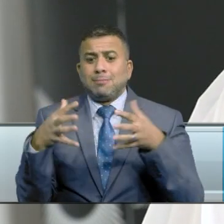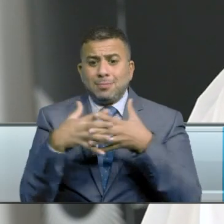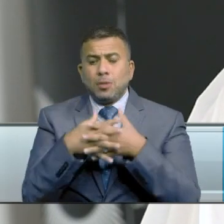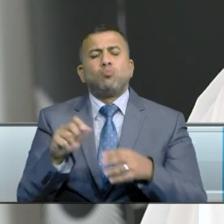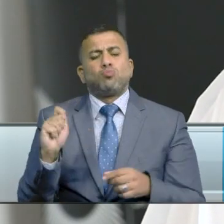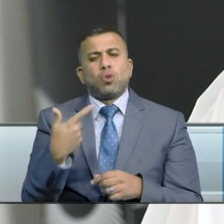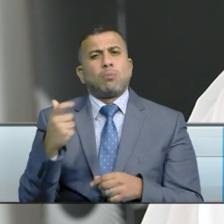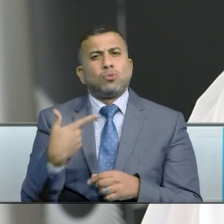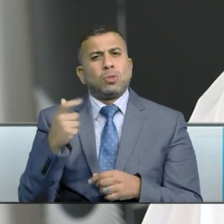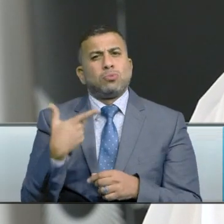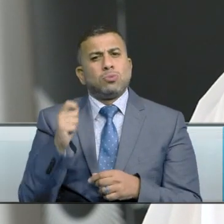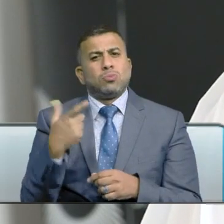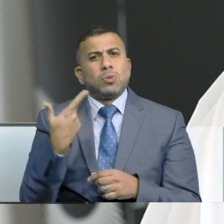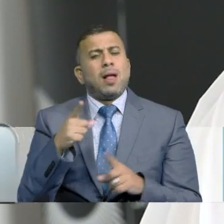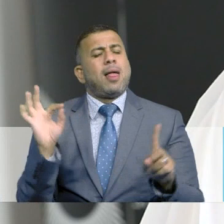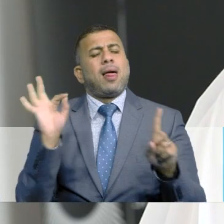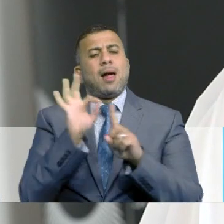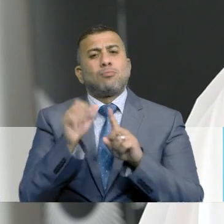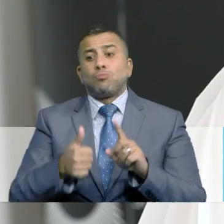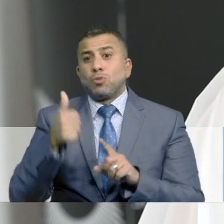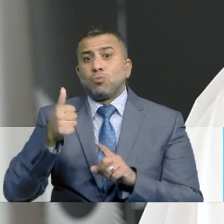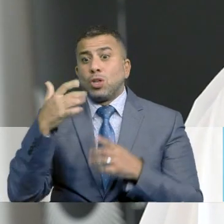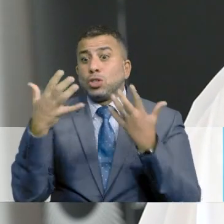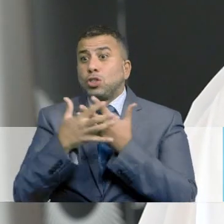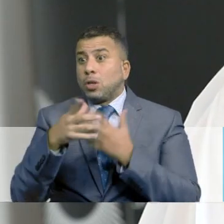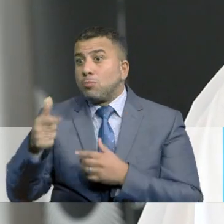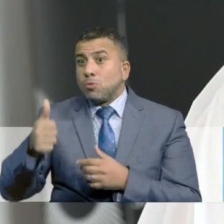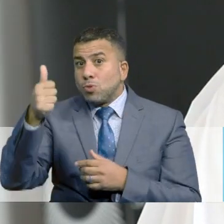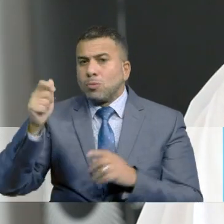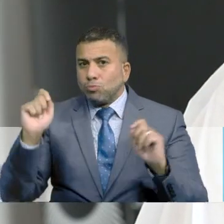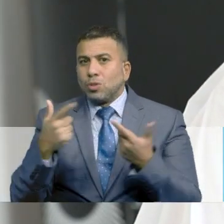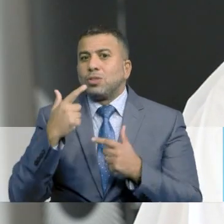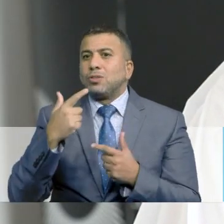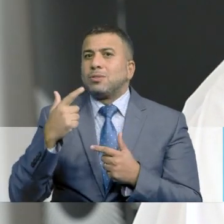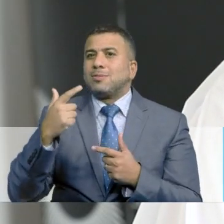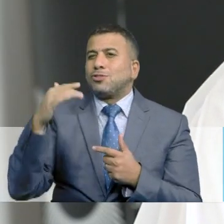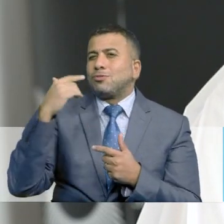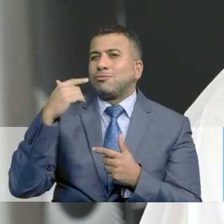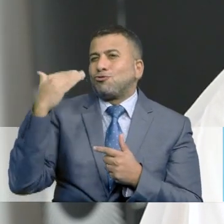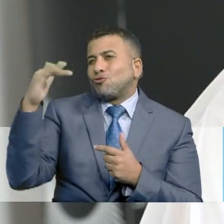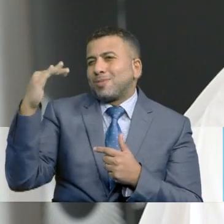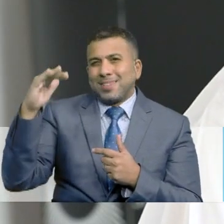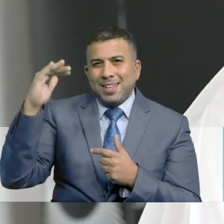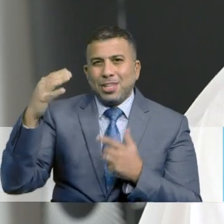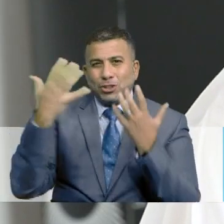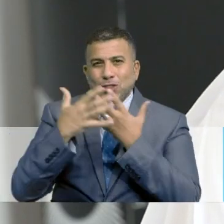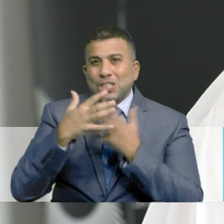تسريع الوصول لنجاحات الشركات الناشئة،